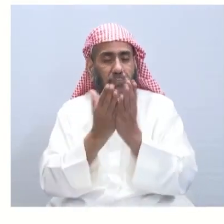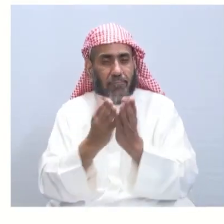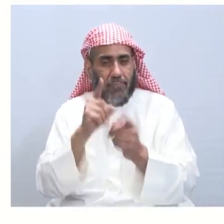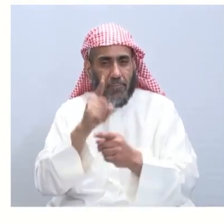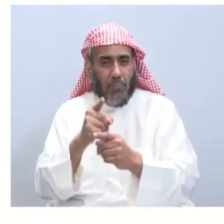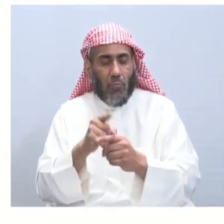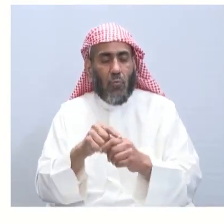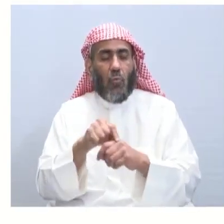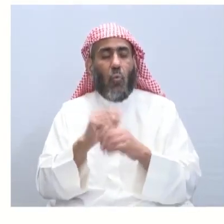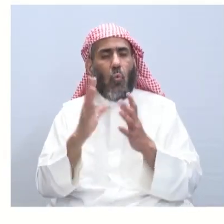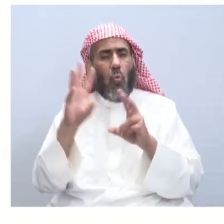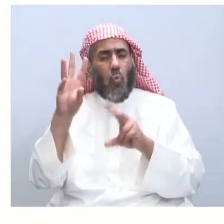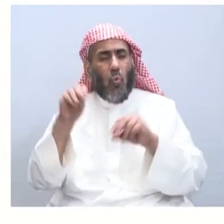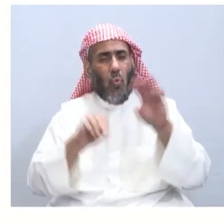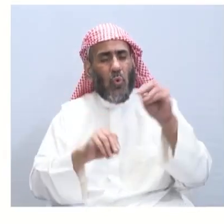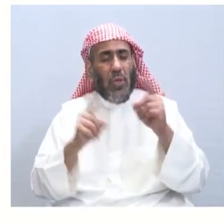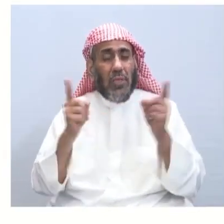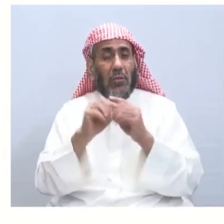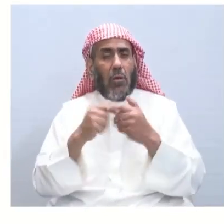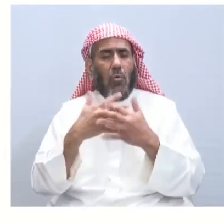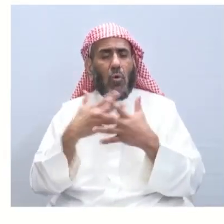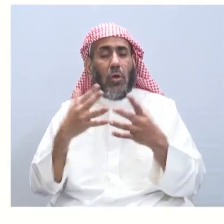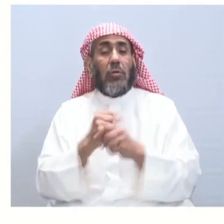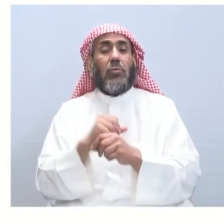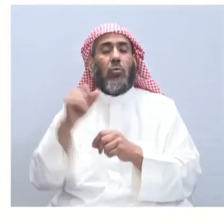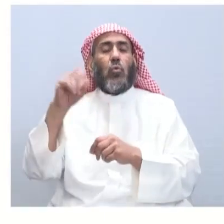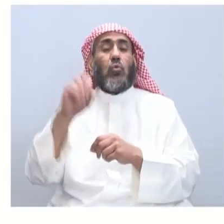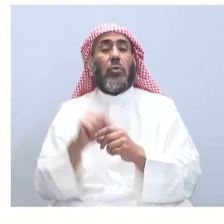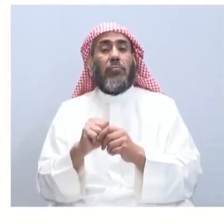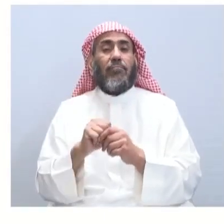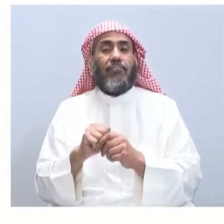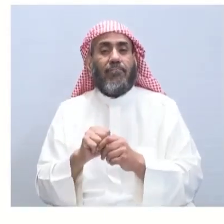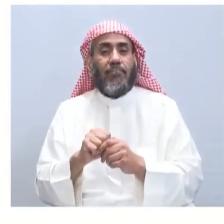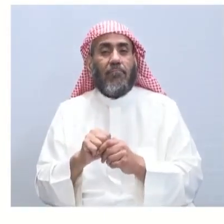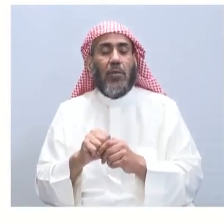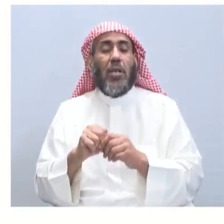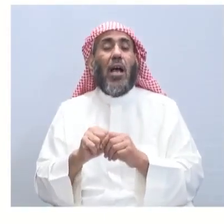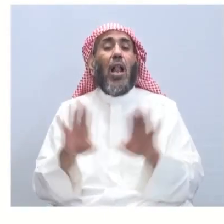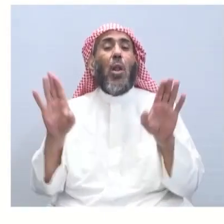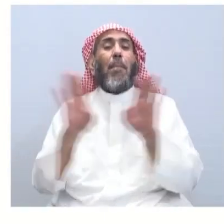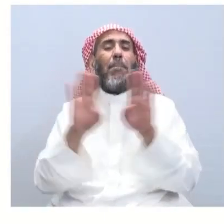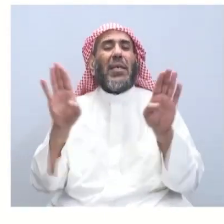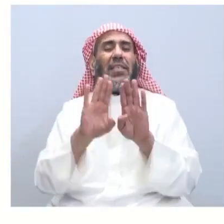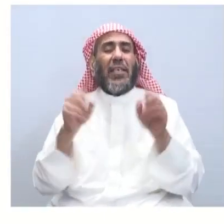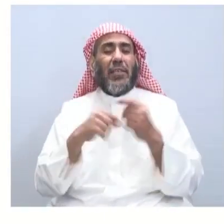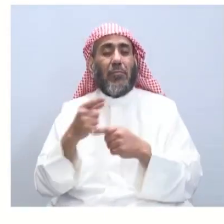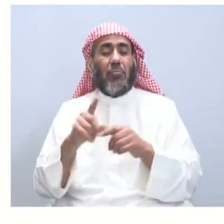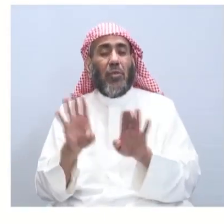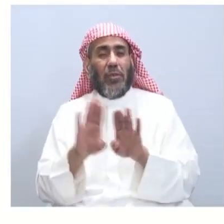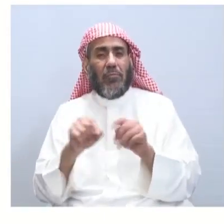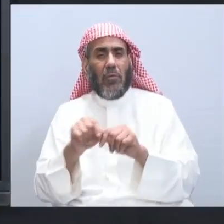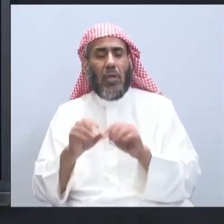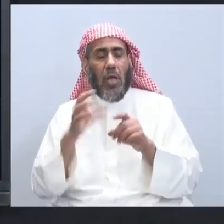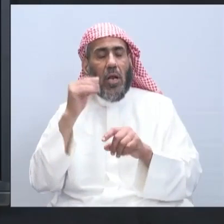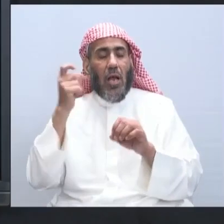فيكتاب وكثيره للقصه القصيره جدا ما يسمى بال خصوصه المسرحيه طبعا هذا الجانب الاخر المسرحيه طبعا